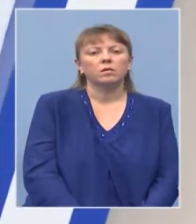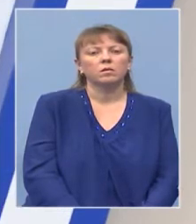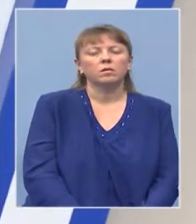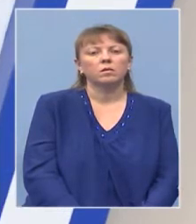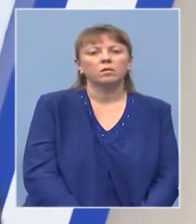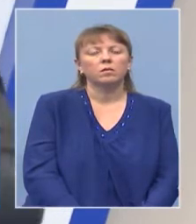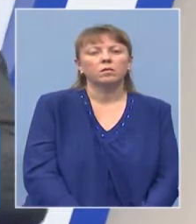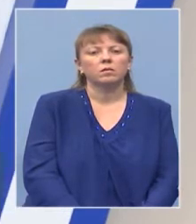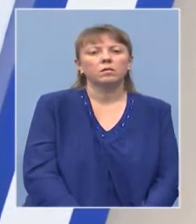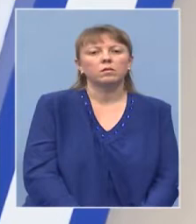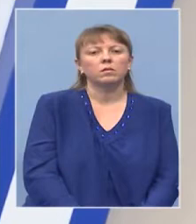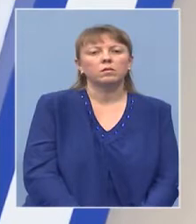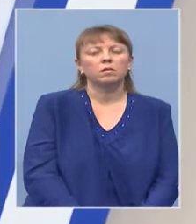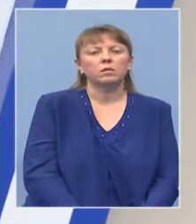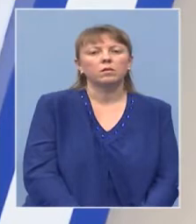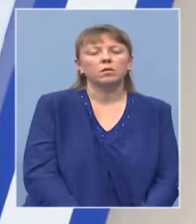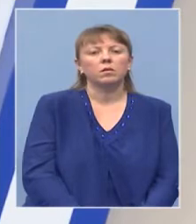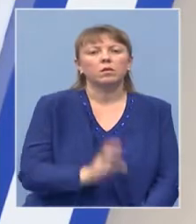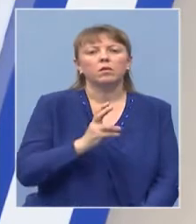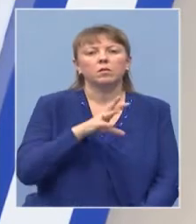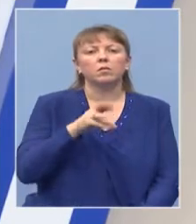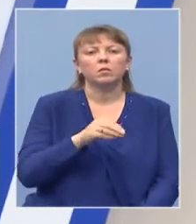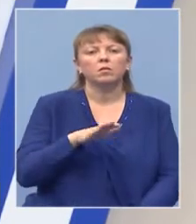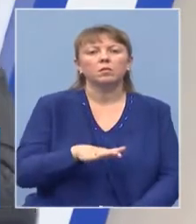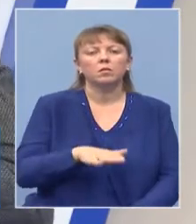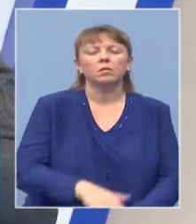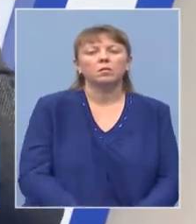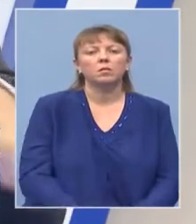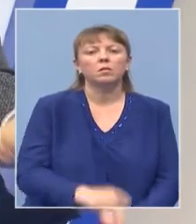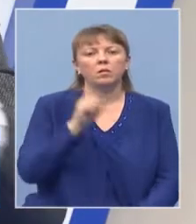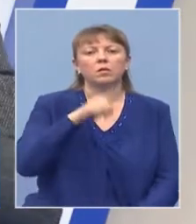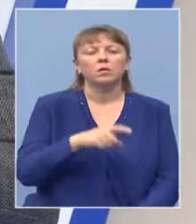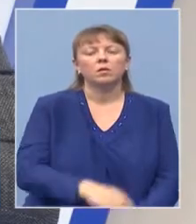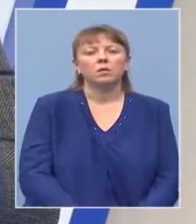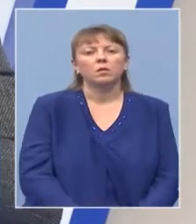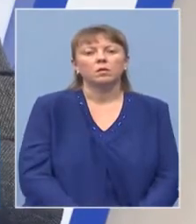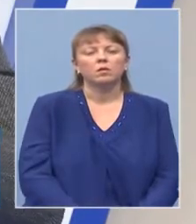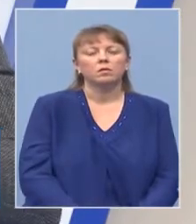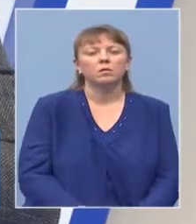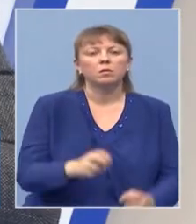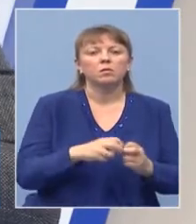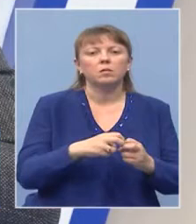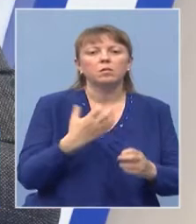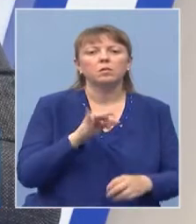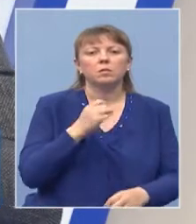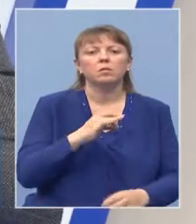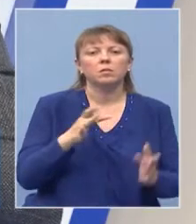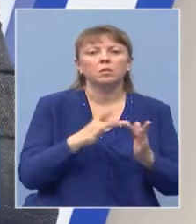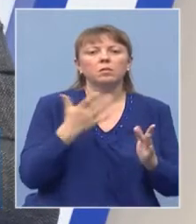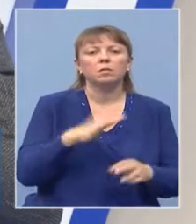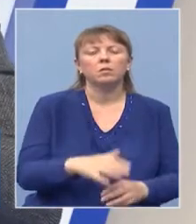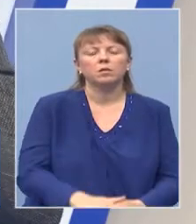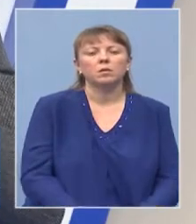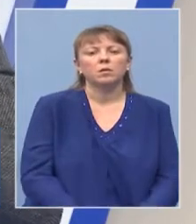касательно районов в целом сельской местности, потому что мы знаем, все время существуют проблемы с перебоем интернета.